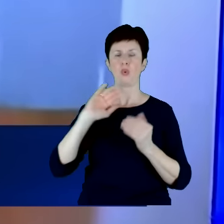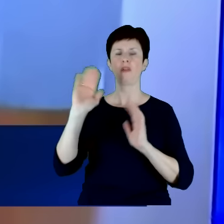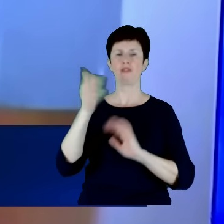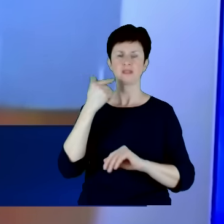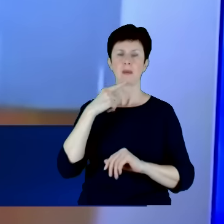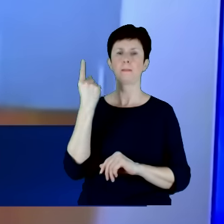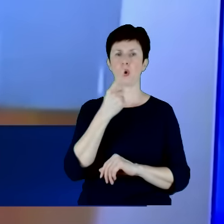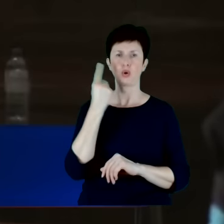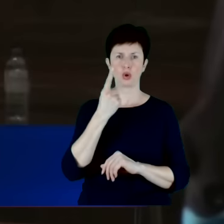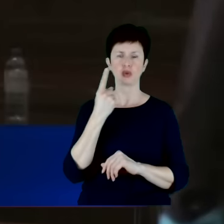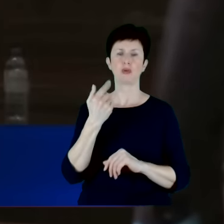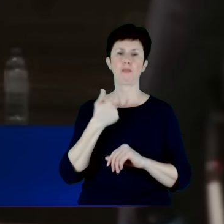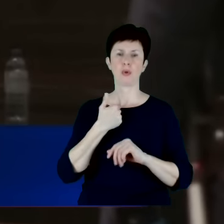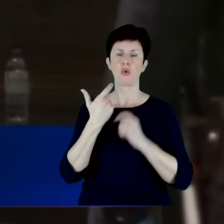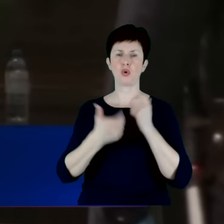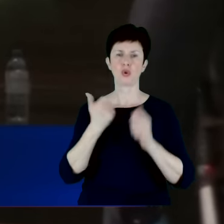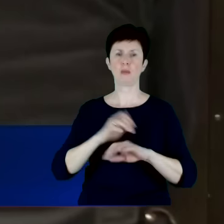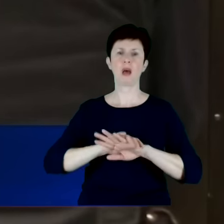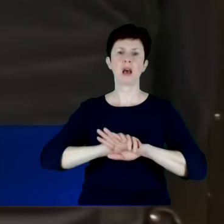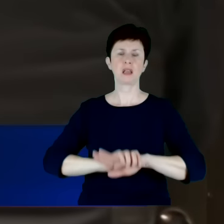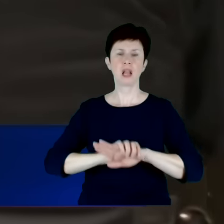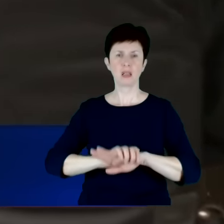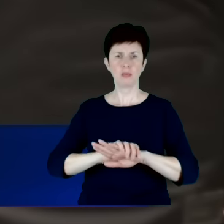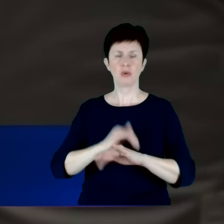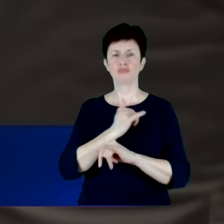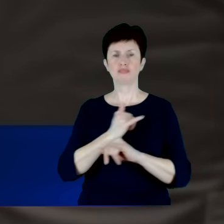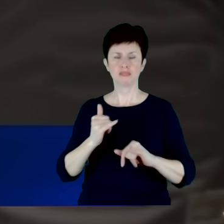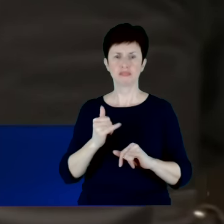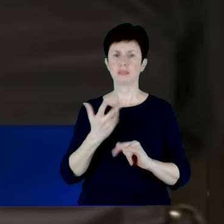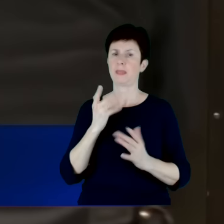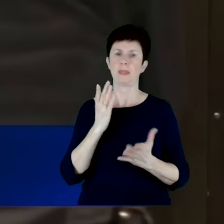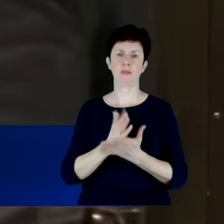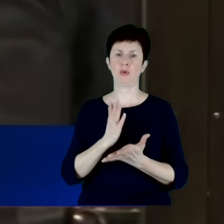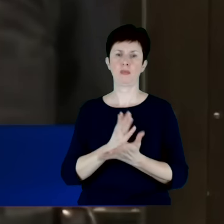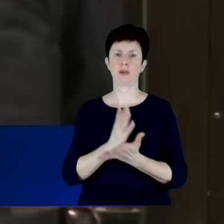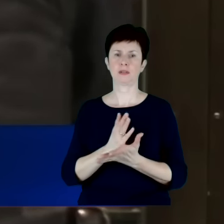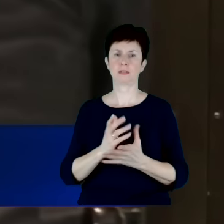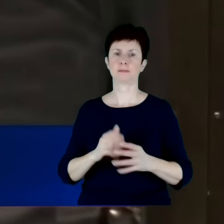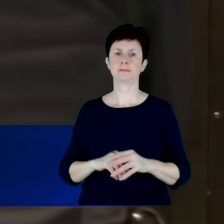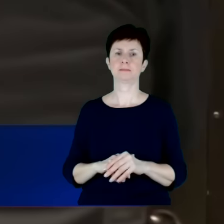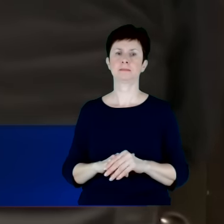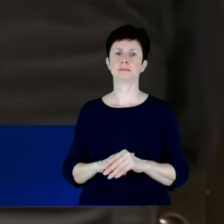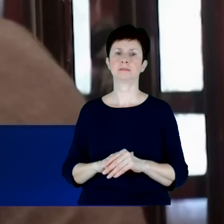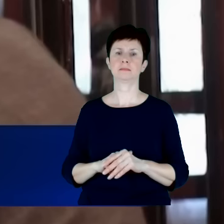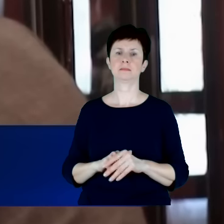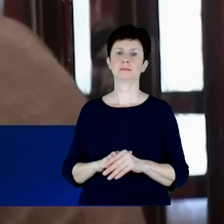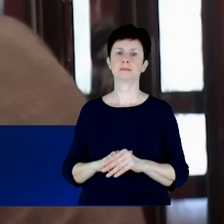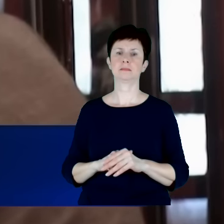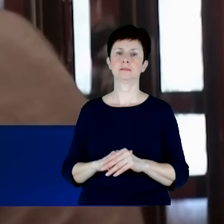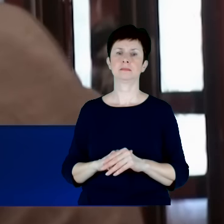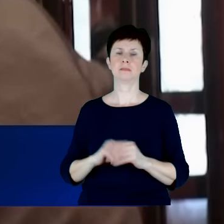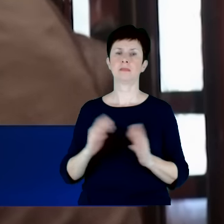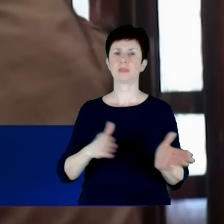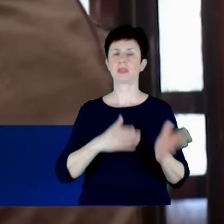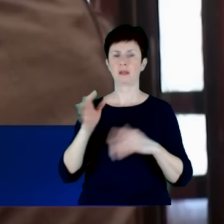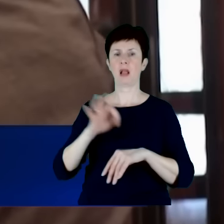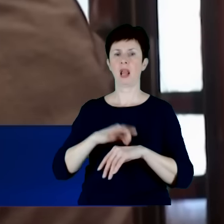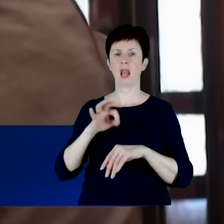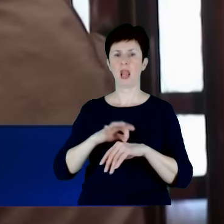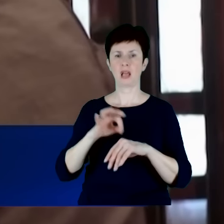przeprowadzono niezbędne czynności reanimacyjne, które nie przyniosły pozytywnego rezultatu. Następnie lekarze stwierdzili